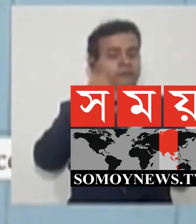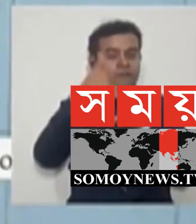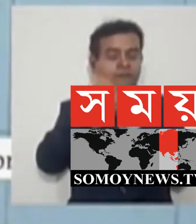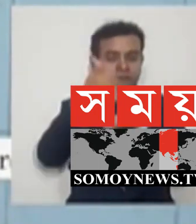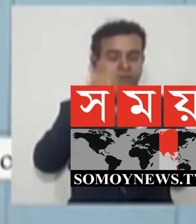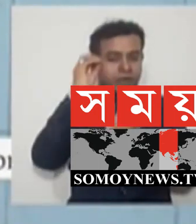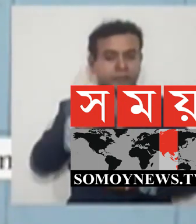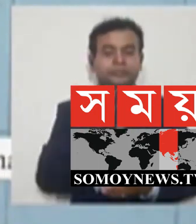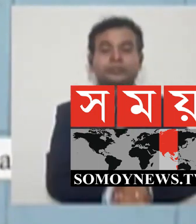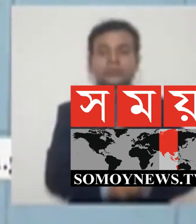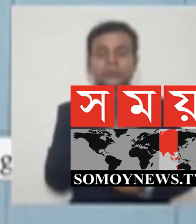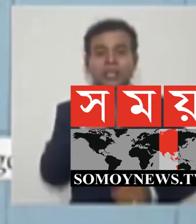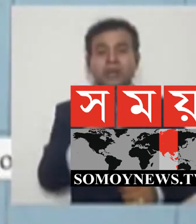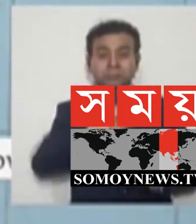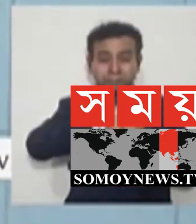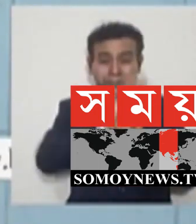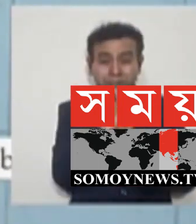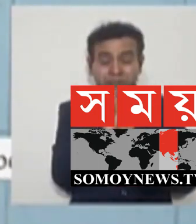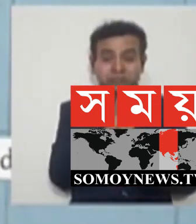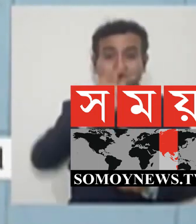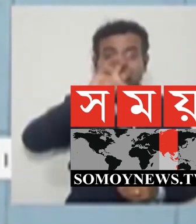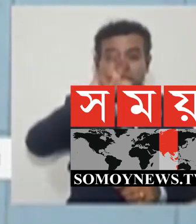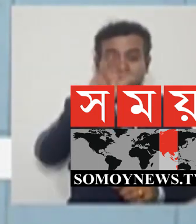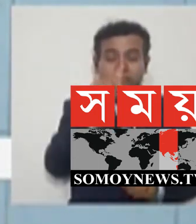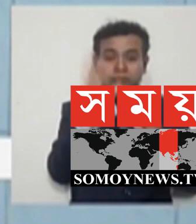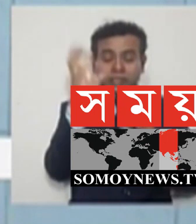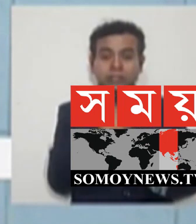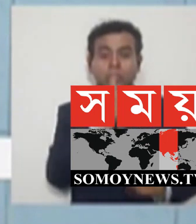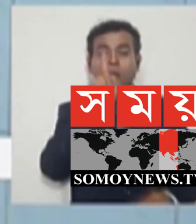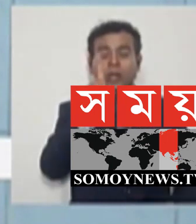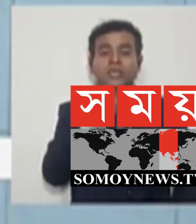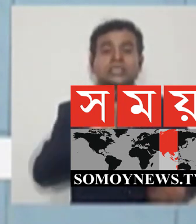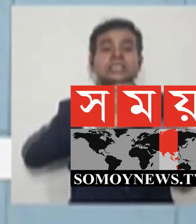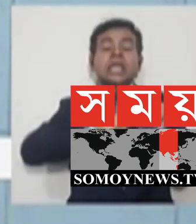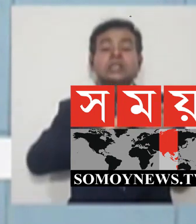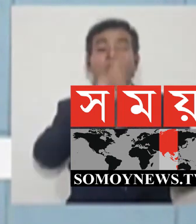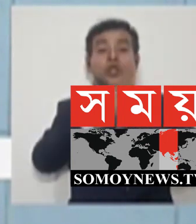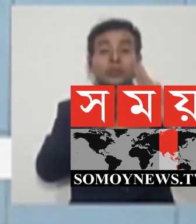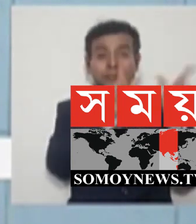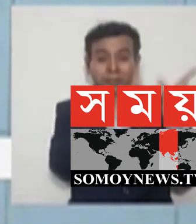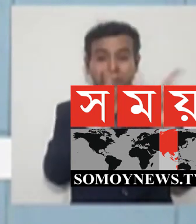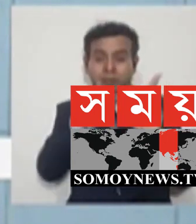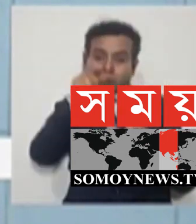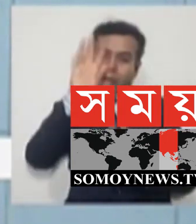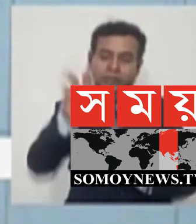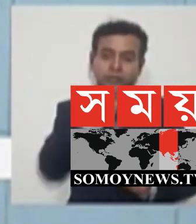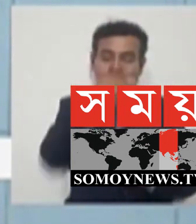অ্যাপ স্বাস্থ্য অধিদপ্তরের ওয়েবসাইট থেকে ডাউনলোড করা যায়। এছাড়া